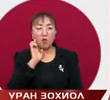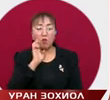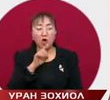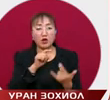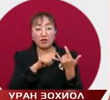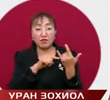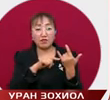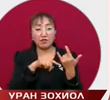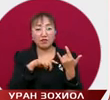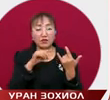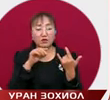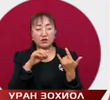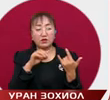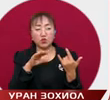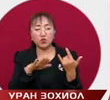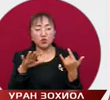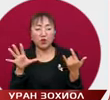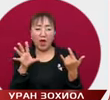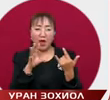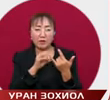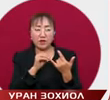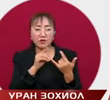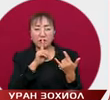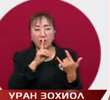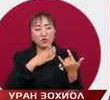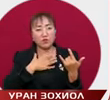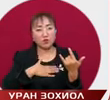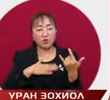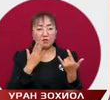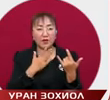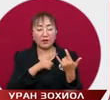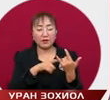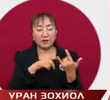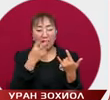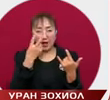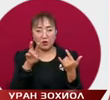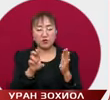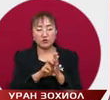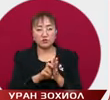номхон дүлгөөм байж байгаа нь бол одоо мэдэгдэж байна.